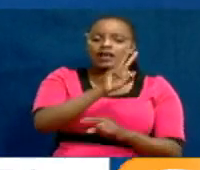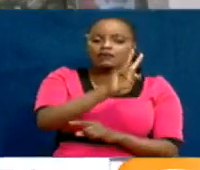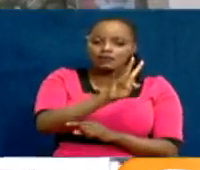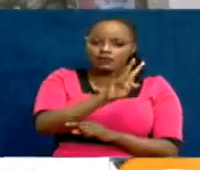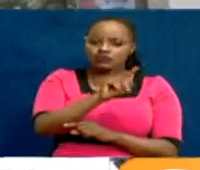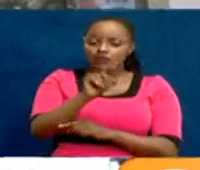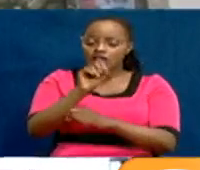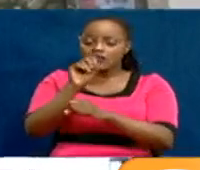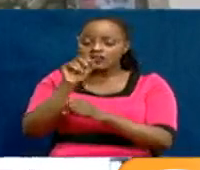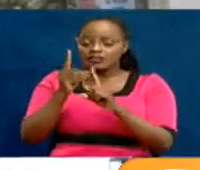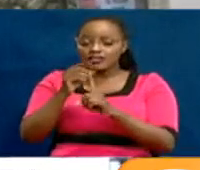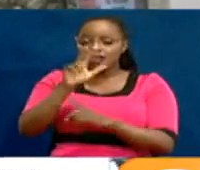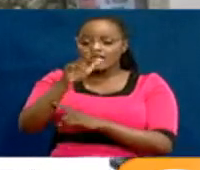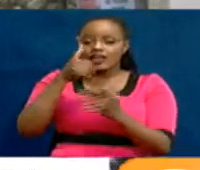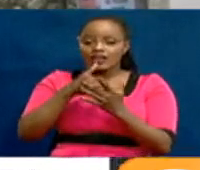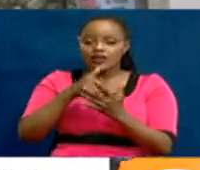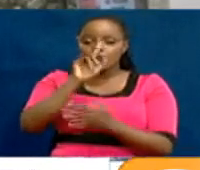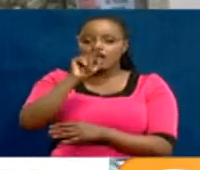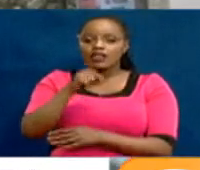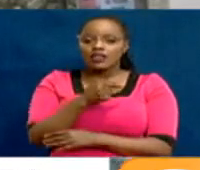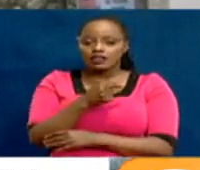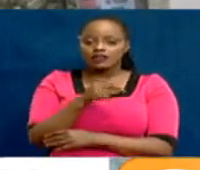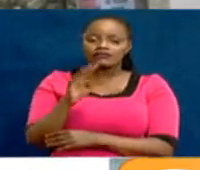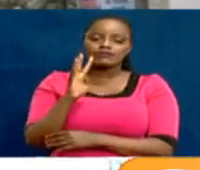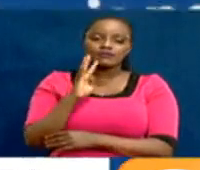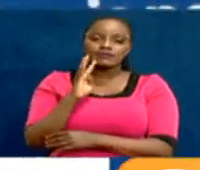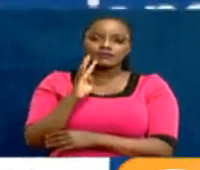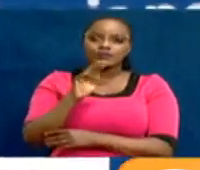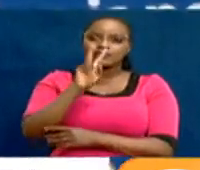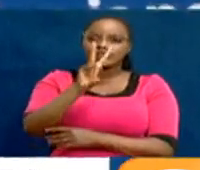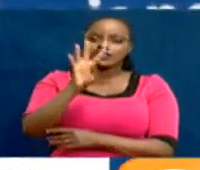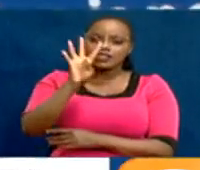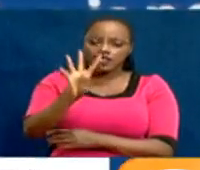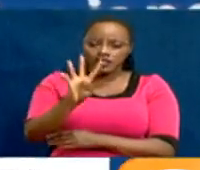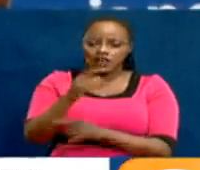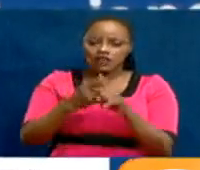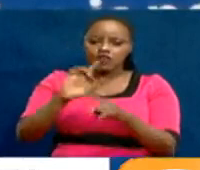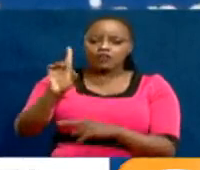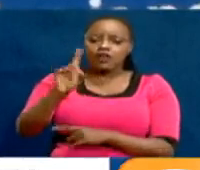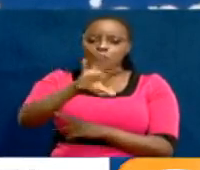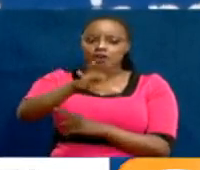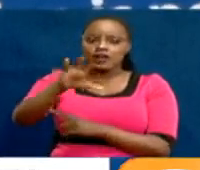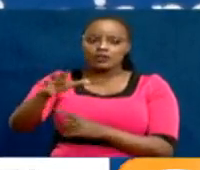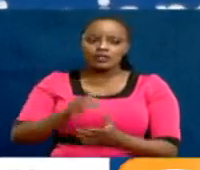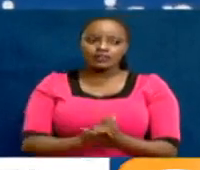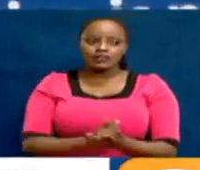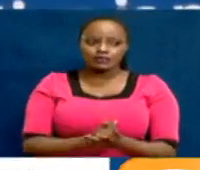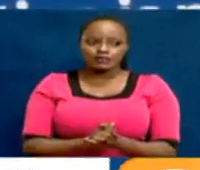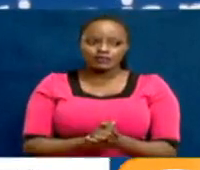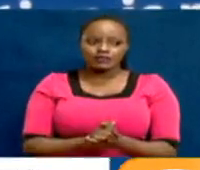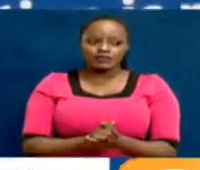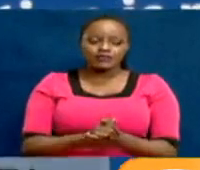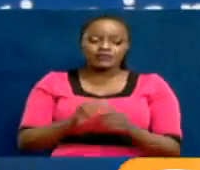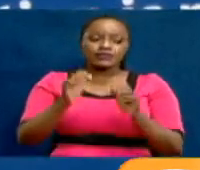huu uliohusisha wakazi 1024 wa kaunti hii ya Nairobi. Presidential, it's